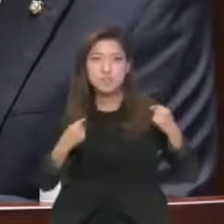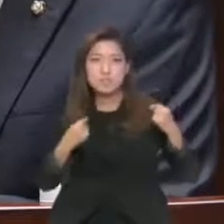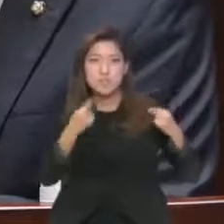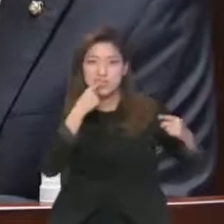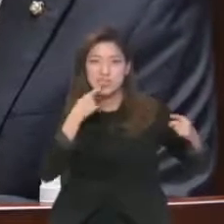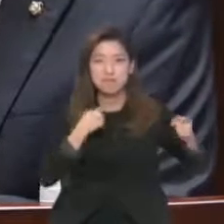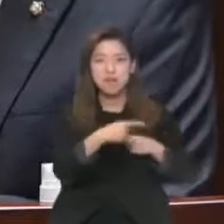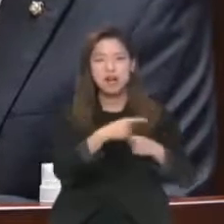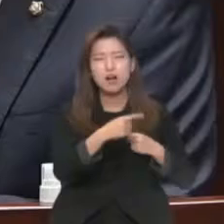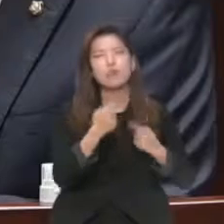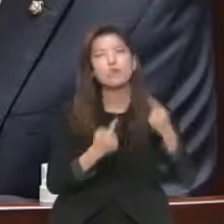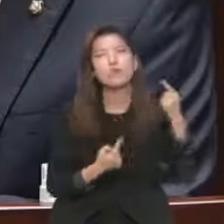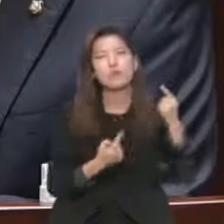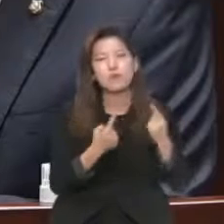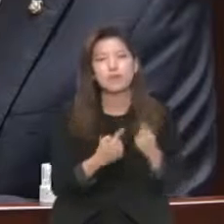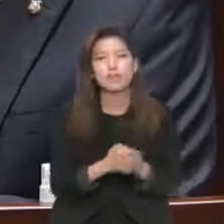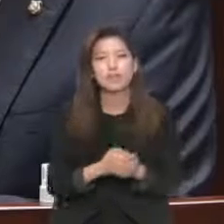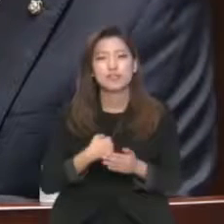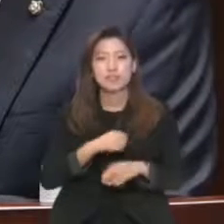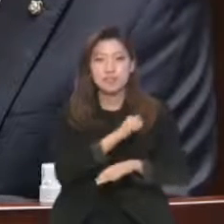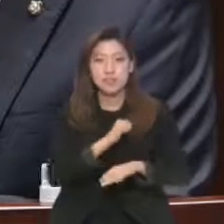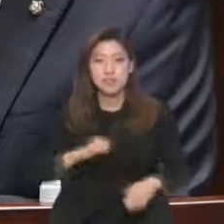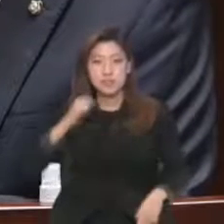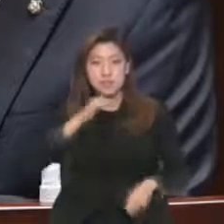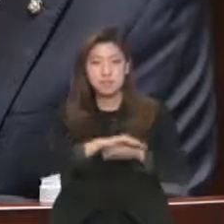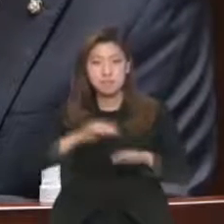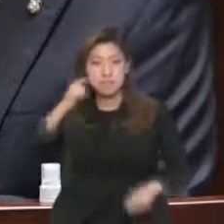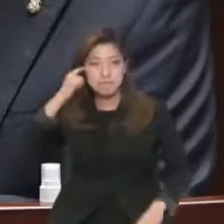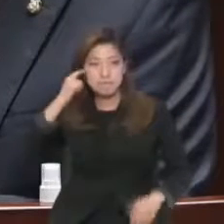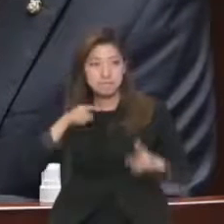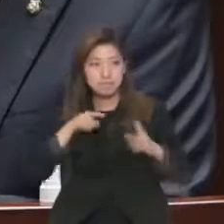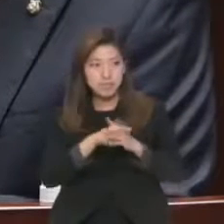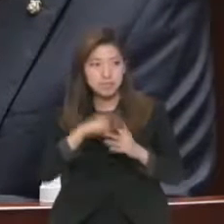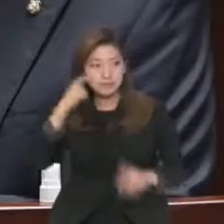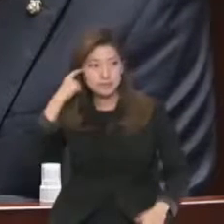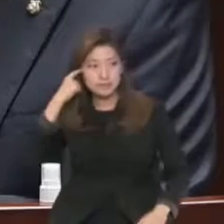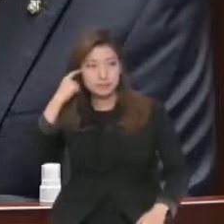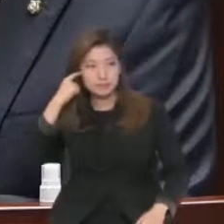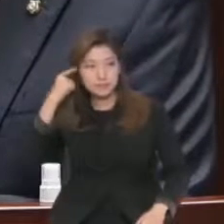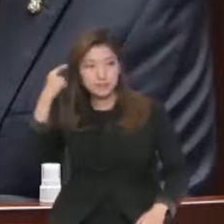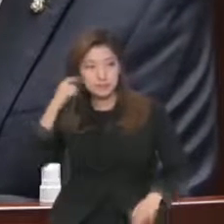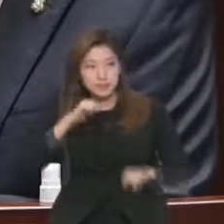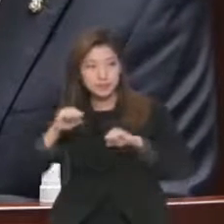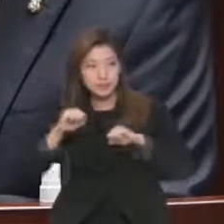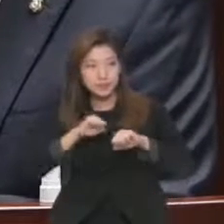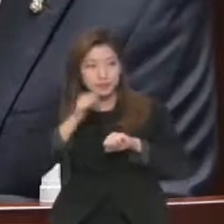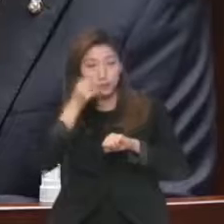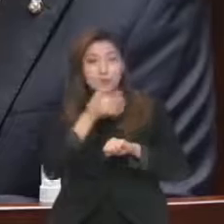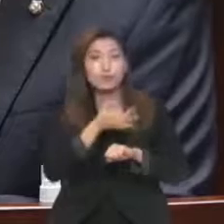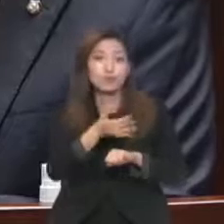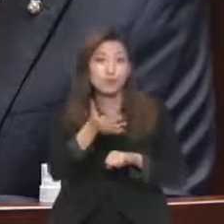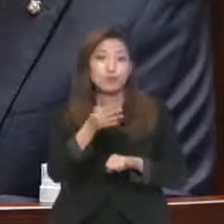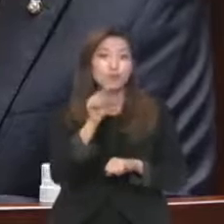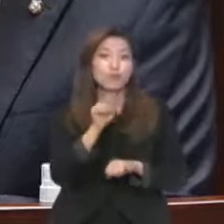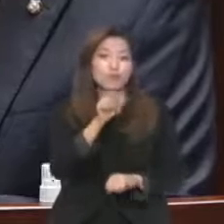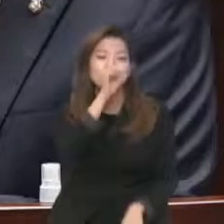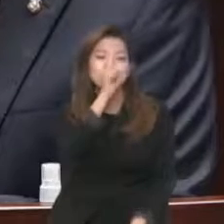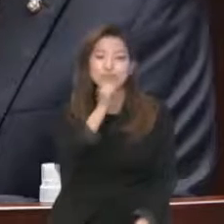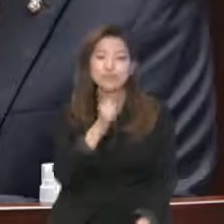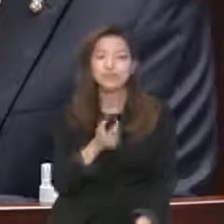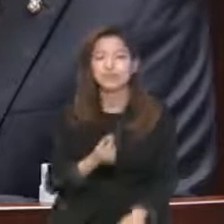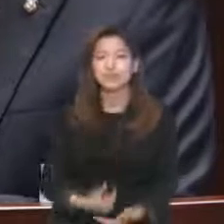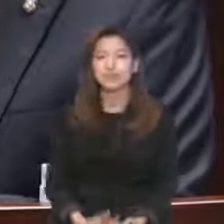것 못지않게 절제되고 이성적인 그리고 그런 의미에서 전략적 행보로 대응하는 것도 충분히 유의미하다는